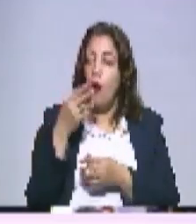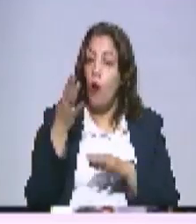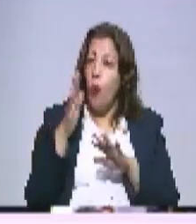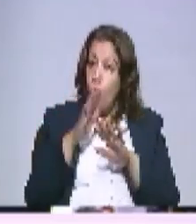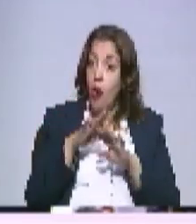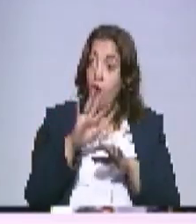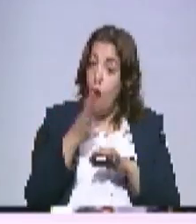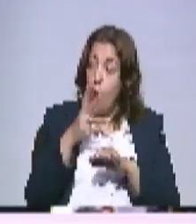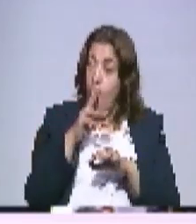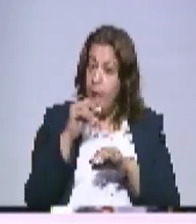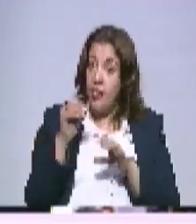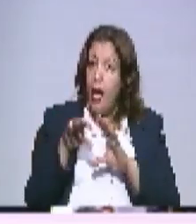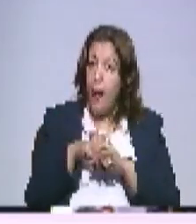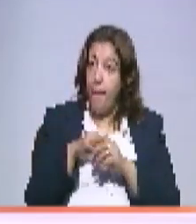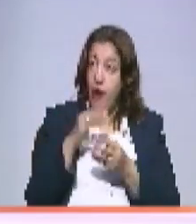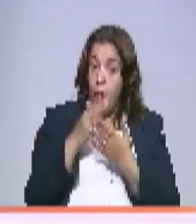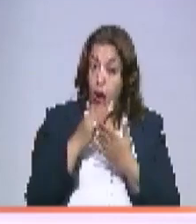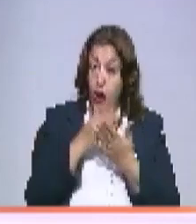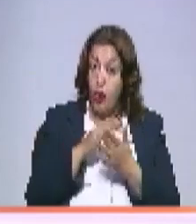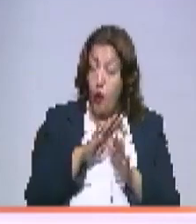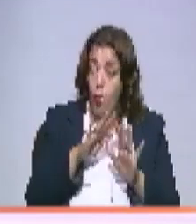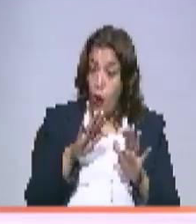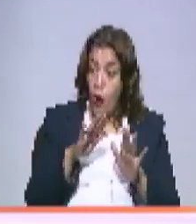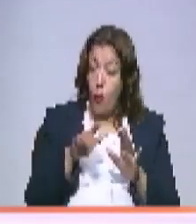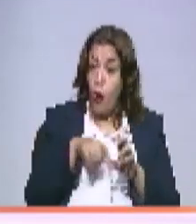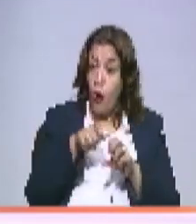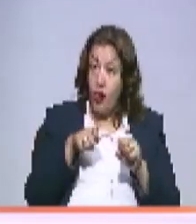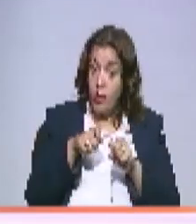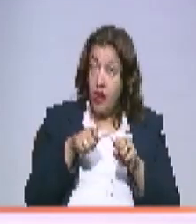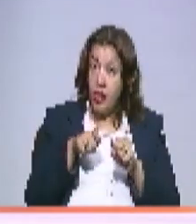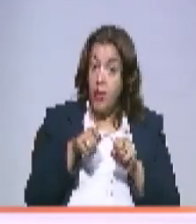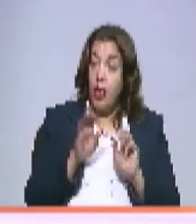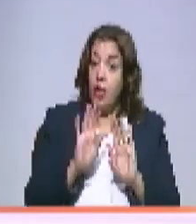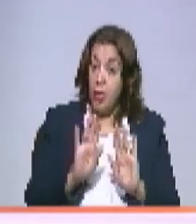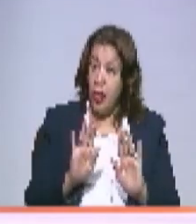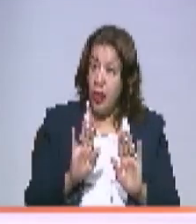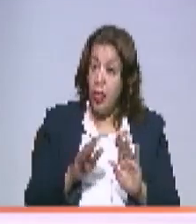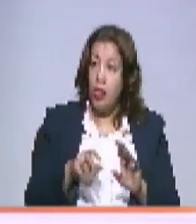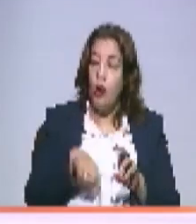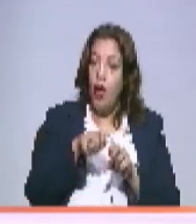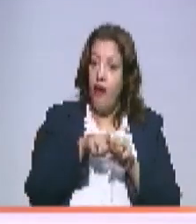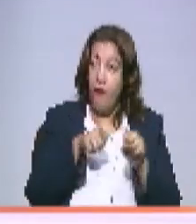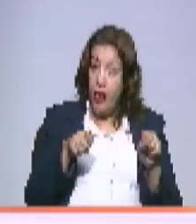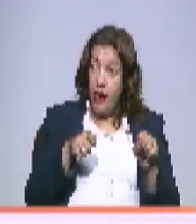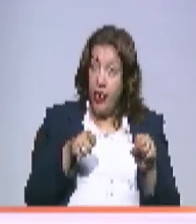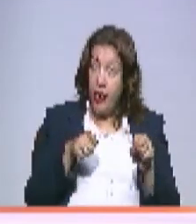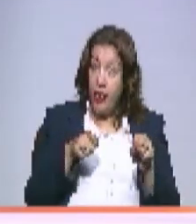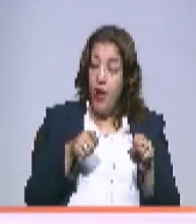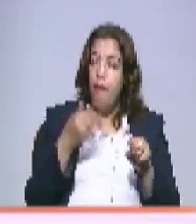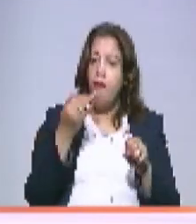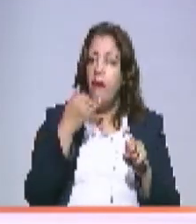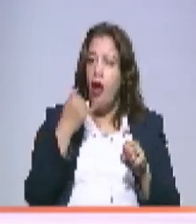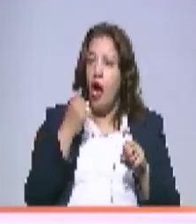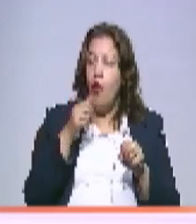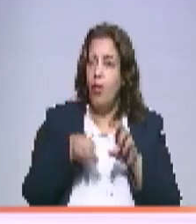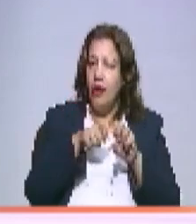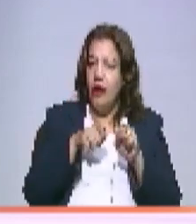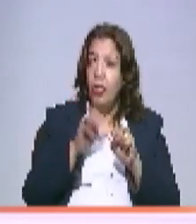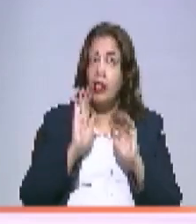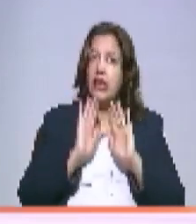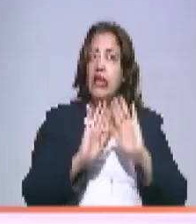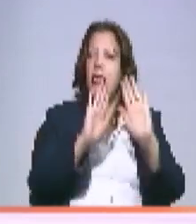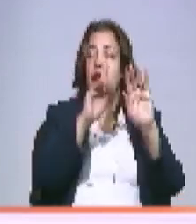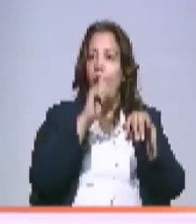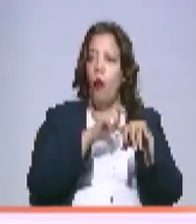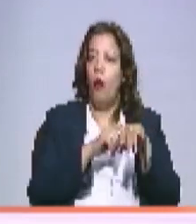وممكن حضرتك تعمليه وتقطعيه وتحطيه في الكيس وهو ني، وتقفلي عليه الكيس وتسحبي منه الهواء وتحطيه في الفريزر، يقعد معاكي